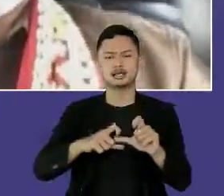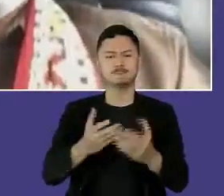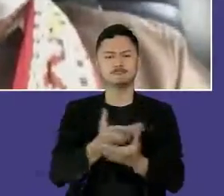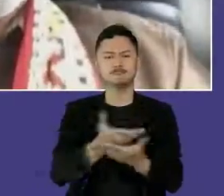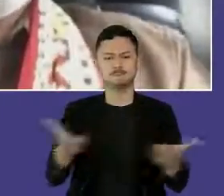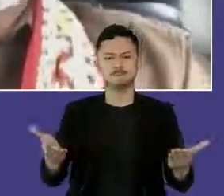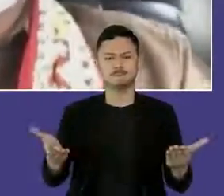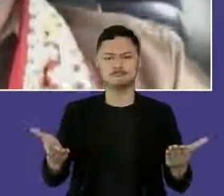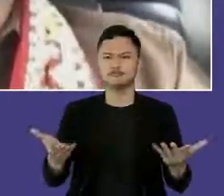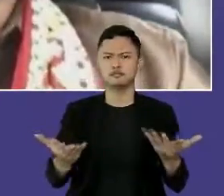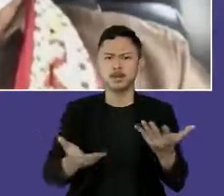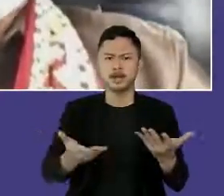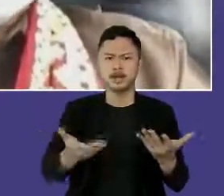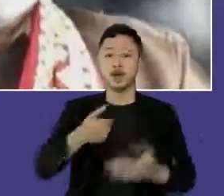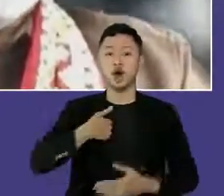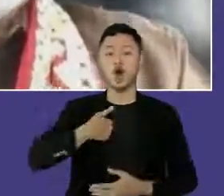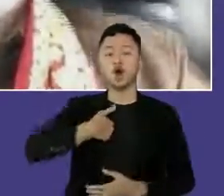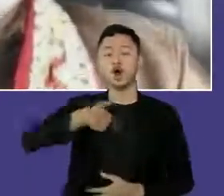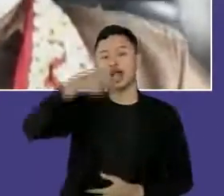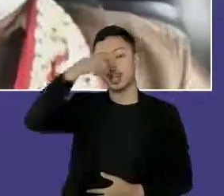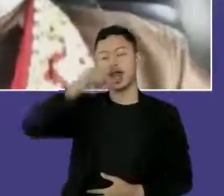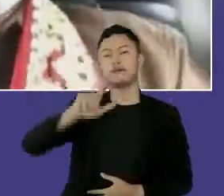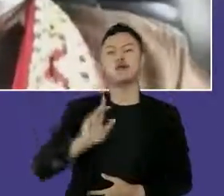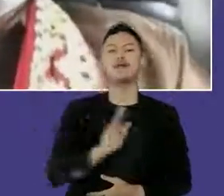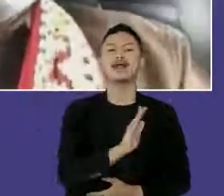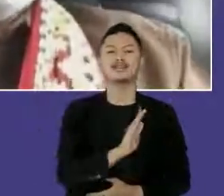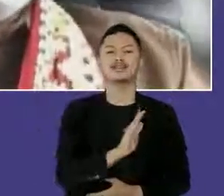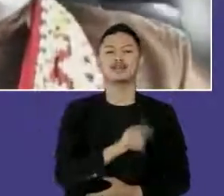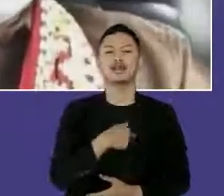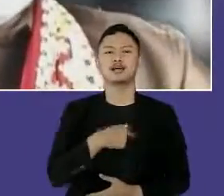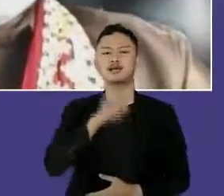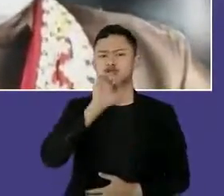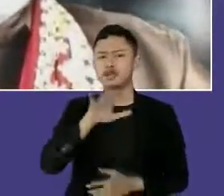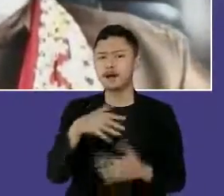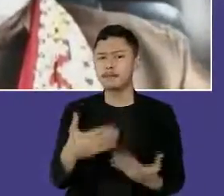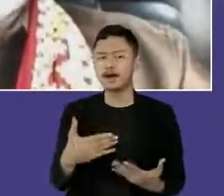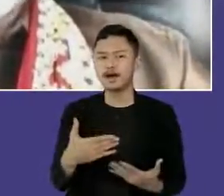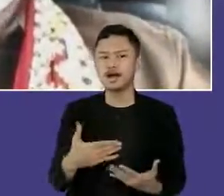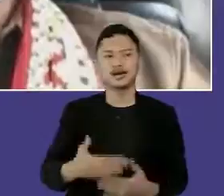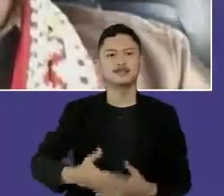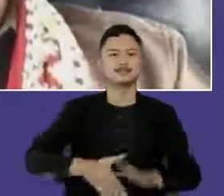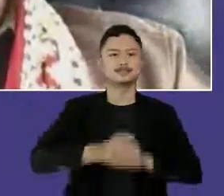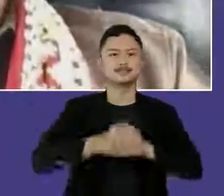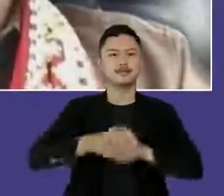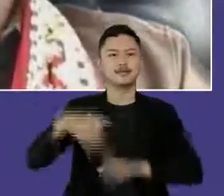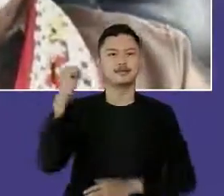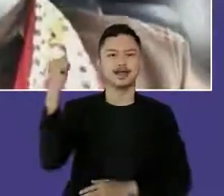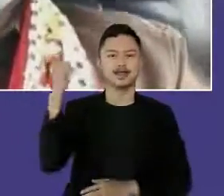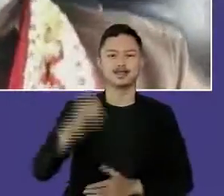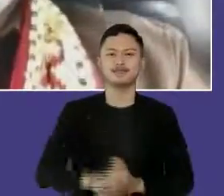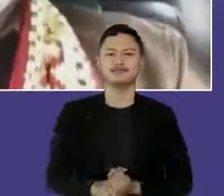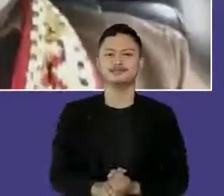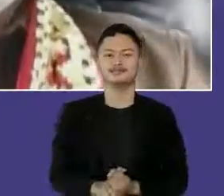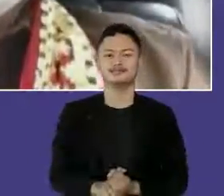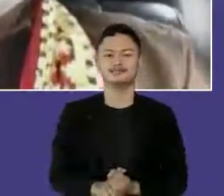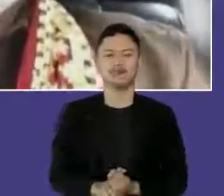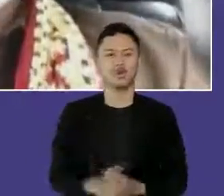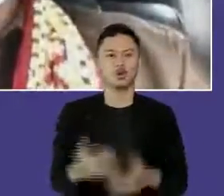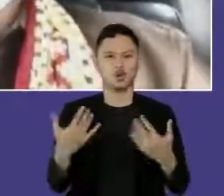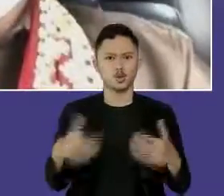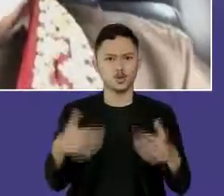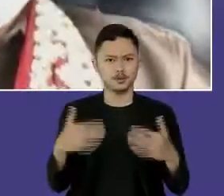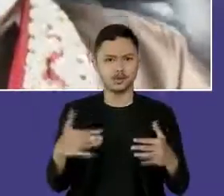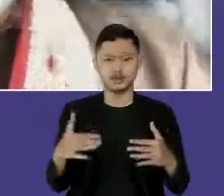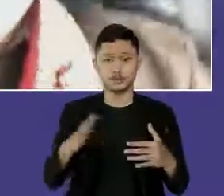COVID-19 dari wilayah Lampung Barat, kami ucapkan salam sehat. Wah, luar biasa nih Mas Menteri